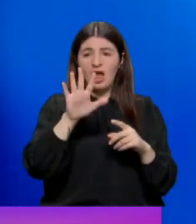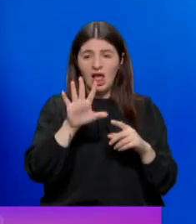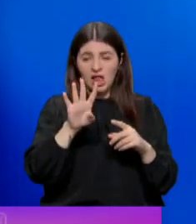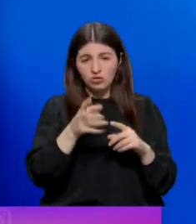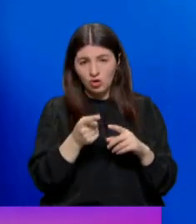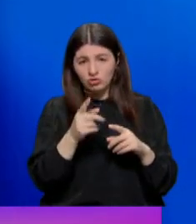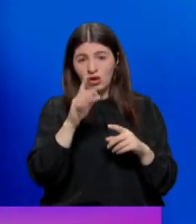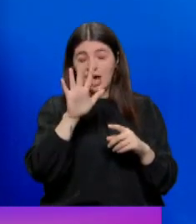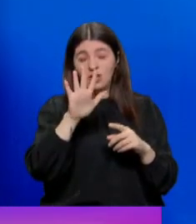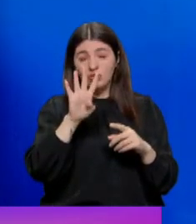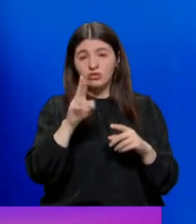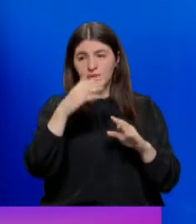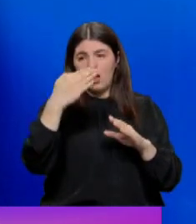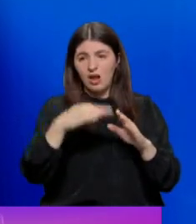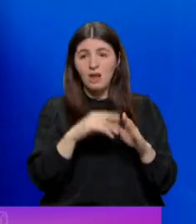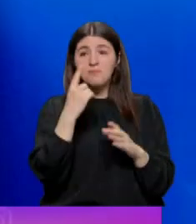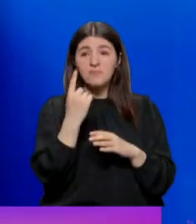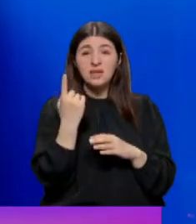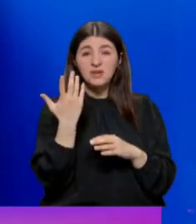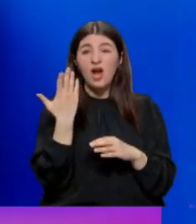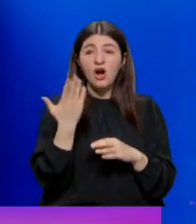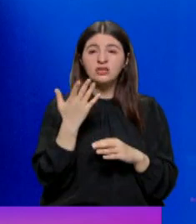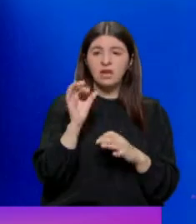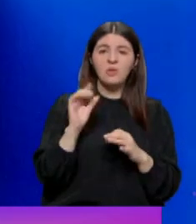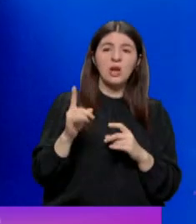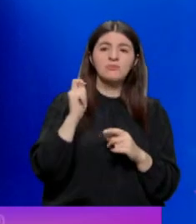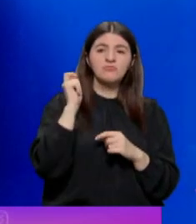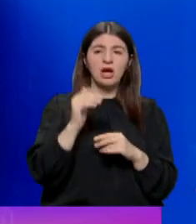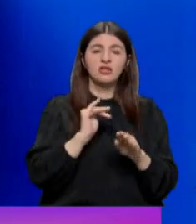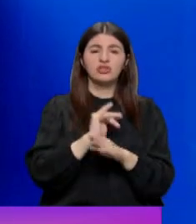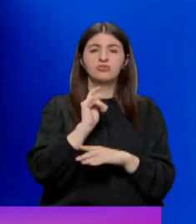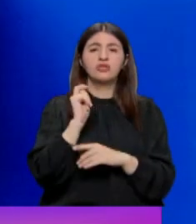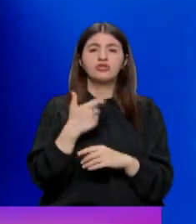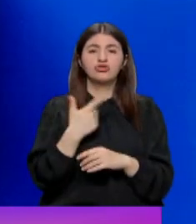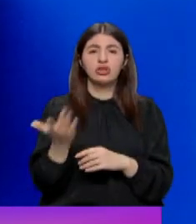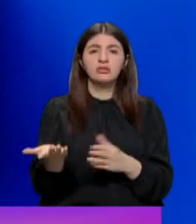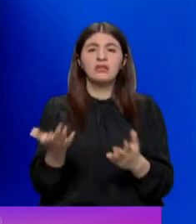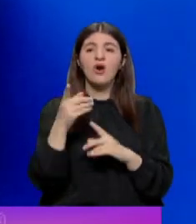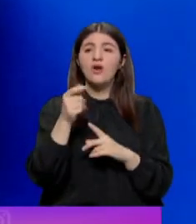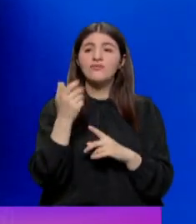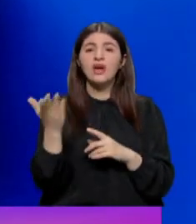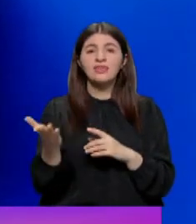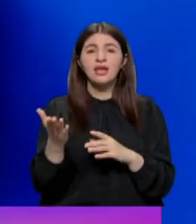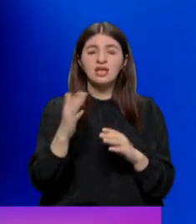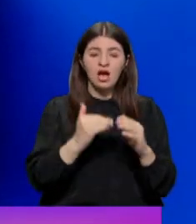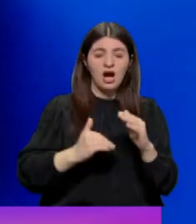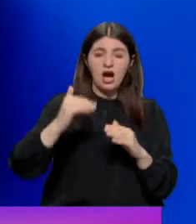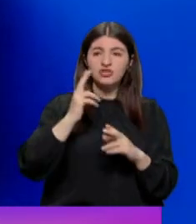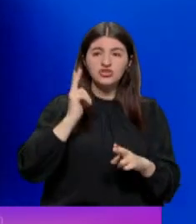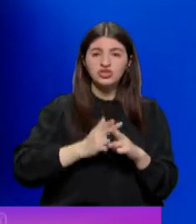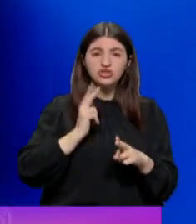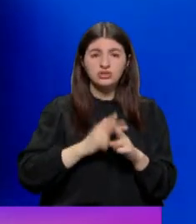şeklinde gerçekleşiyor. 1 bile olsa böyle bir pahalılığı yaşayacağız. Yani o fiyatların artış